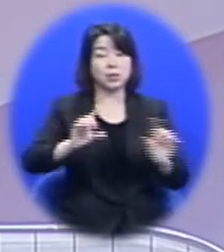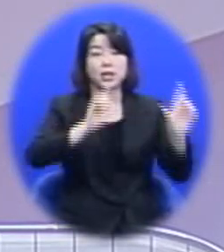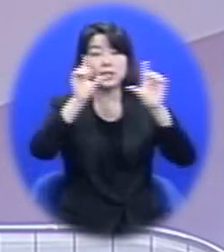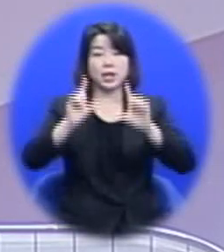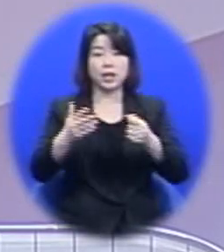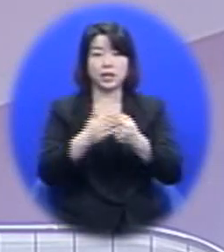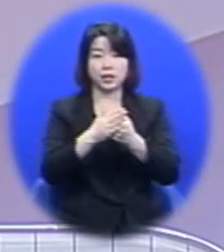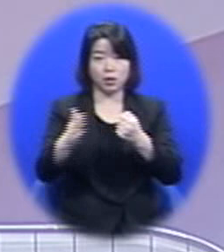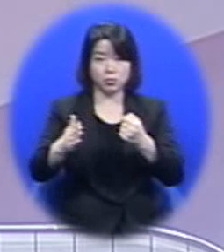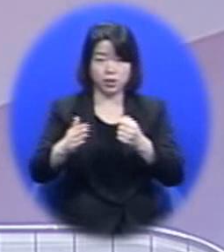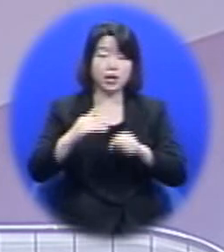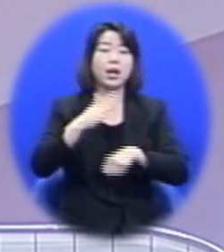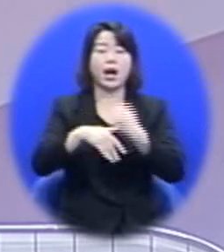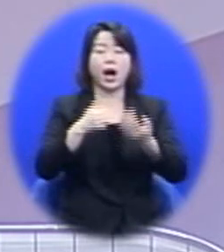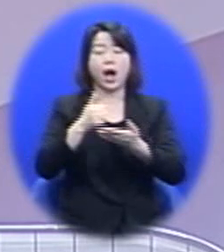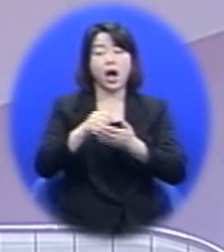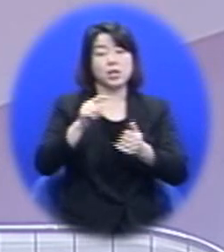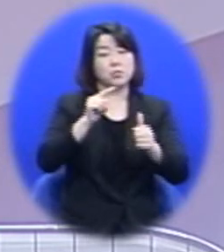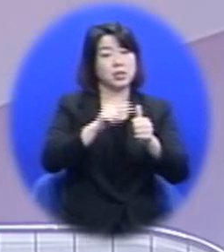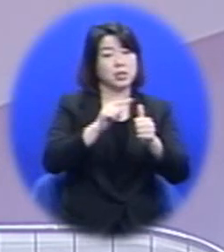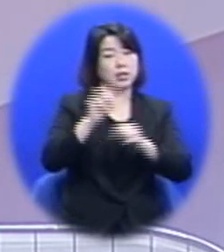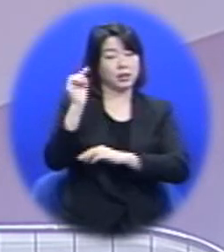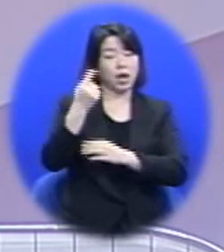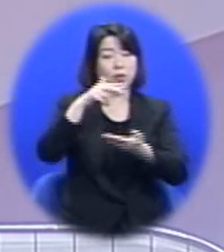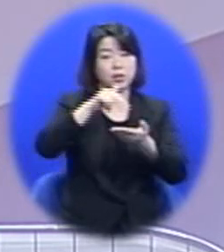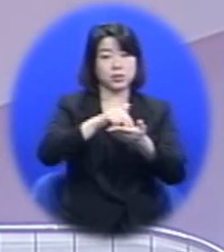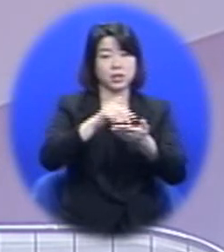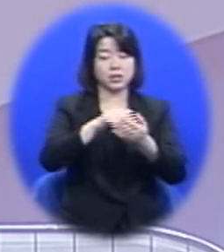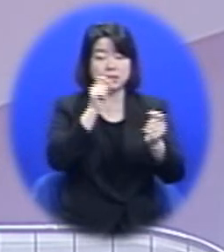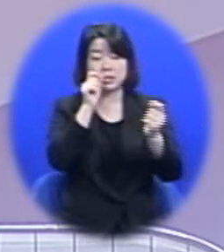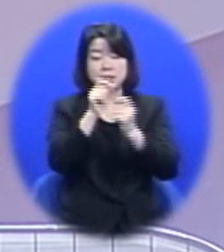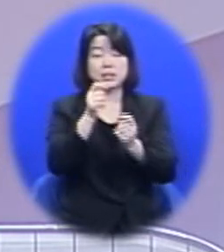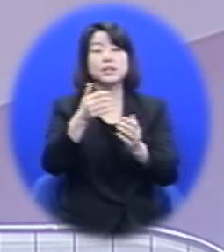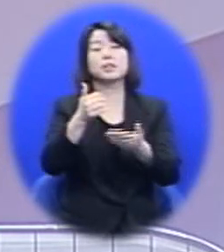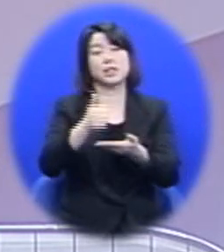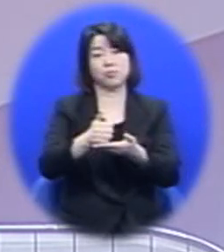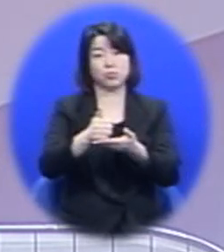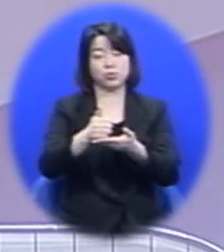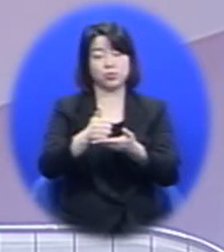때문에 하나님이 그에게는 너무나 친근하신 분이란.